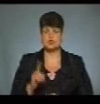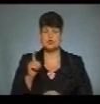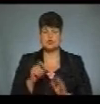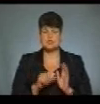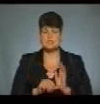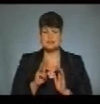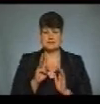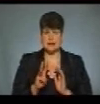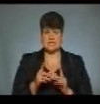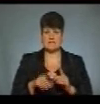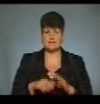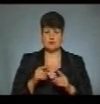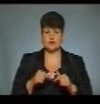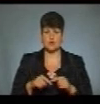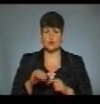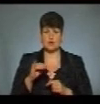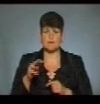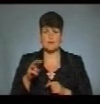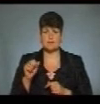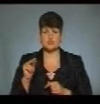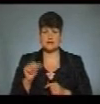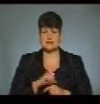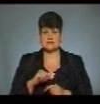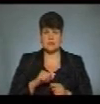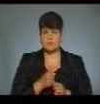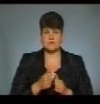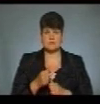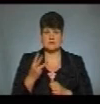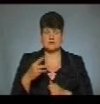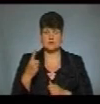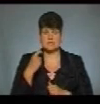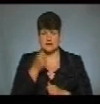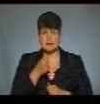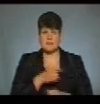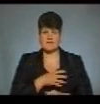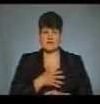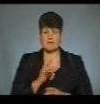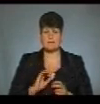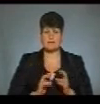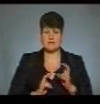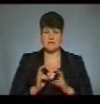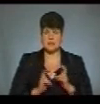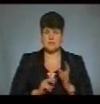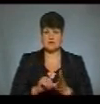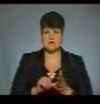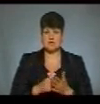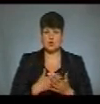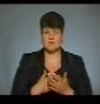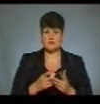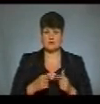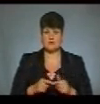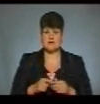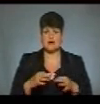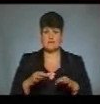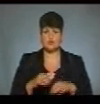163-й виборчий округ. Юлія Момчак – самовисуванець, 31 рік, приватний підприємець, членкиня громадської організації